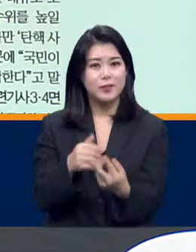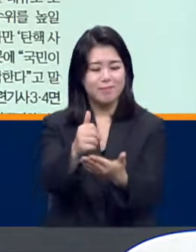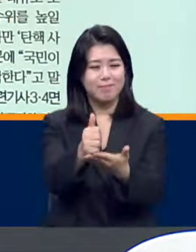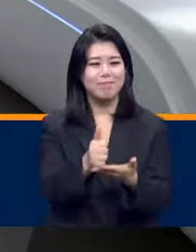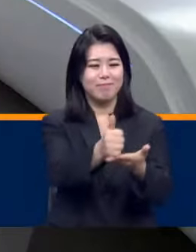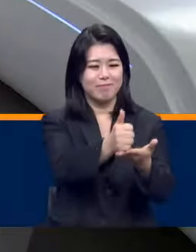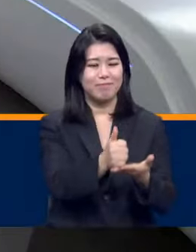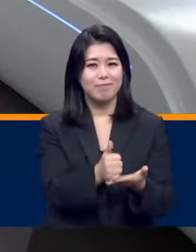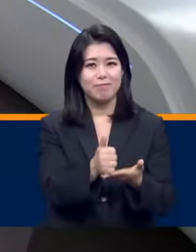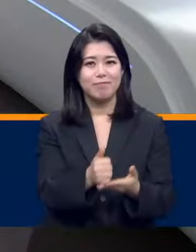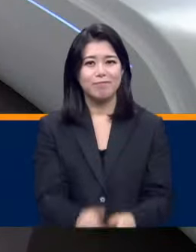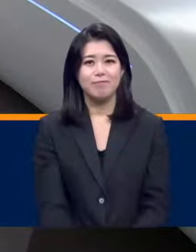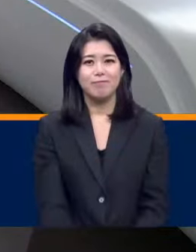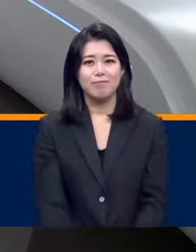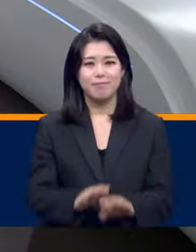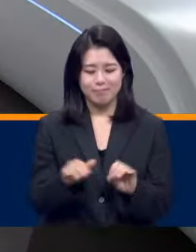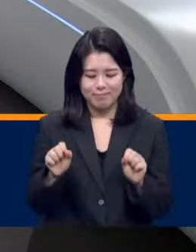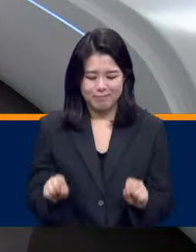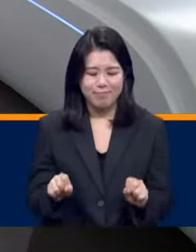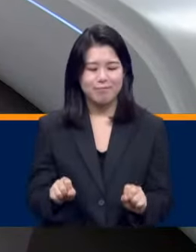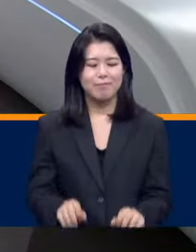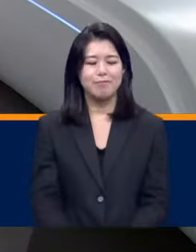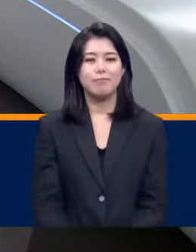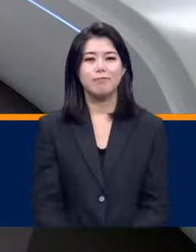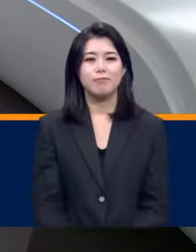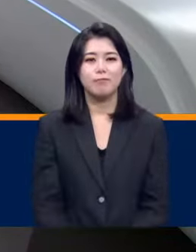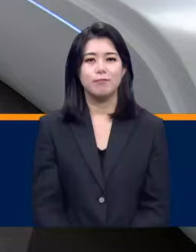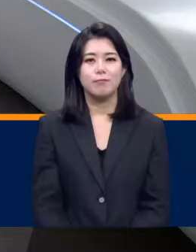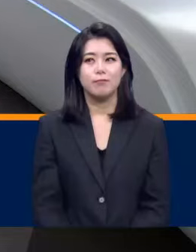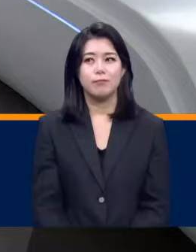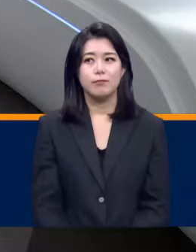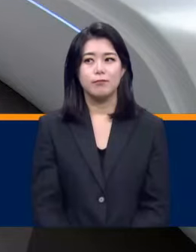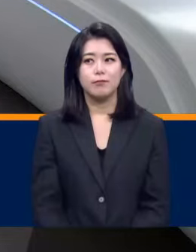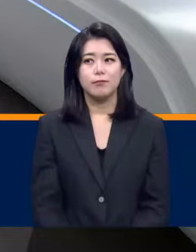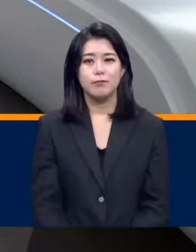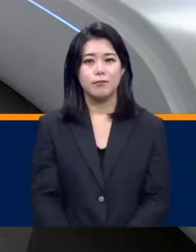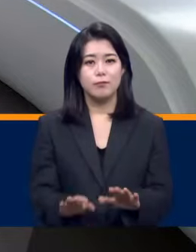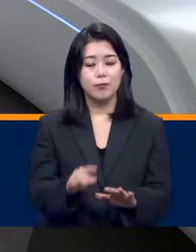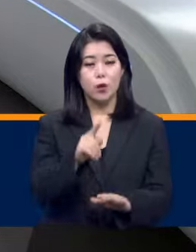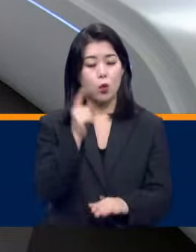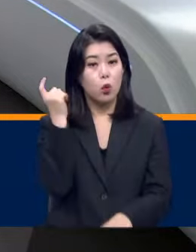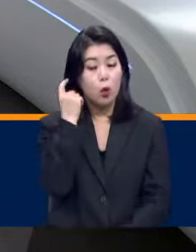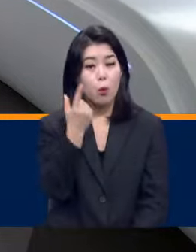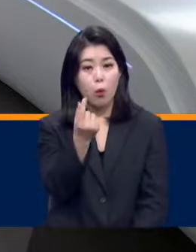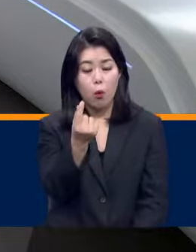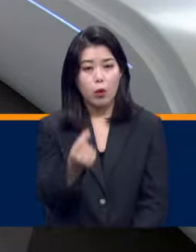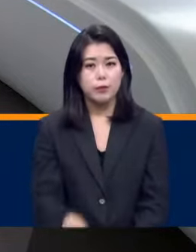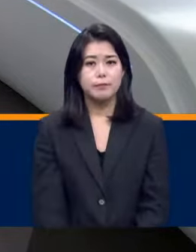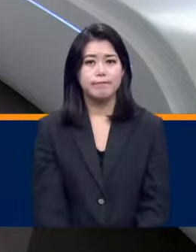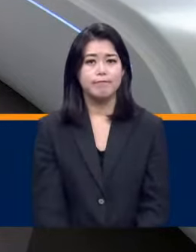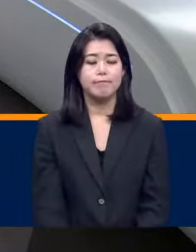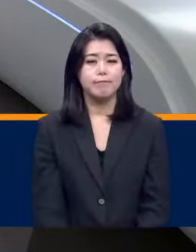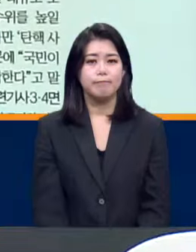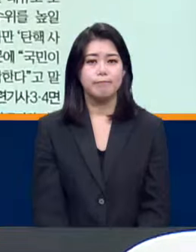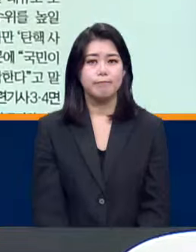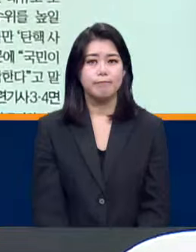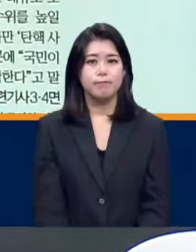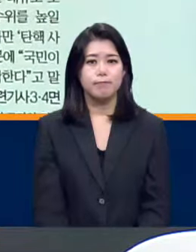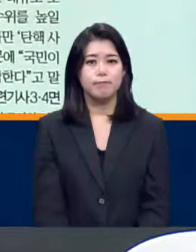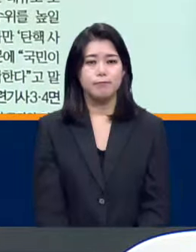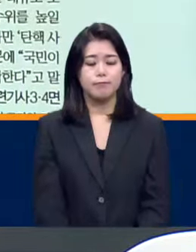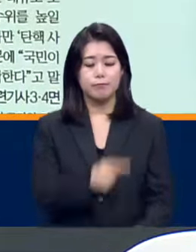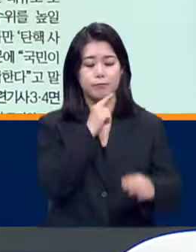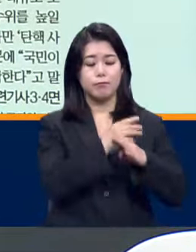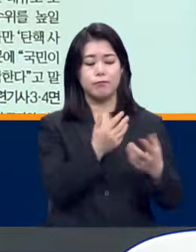김민수 대변인 장현주 사님 나오셨습니다 안녕하세요 안녕하세요네 저희가 녹취를 들어봤는데 김민수 대변 님